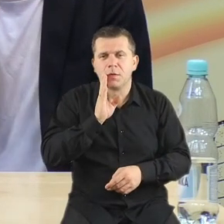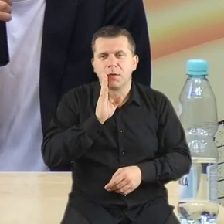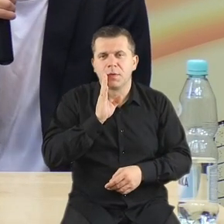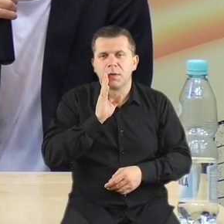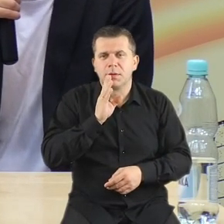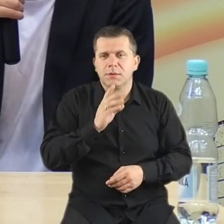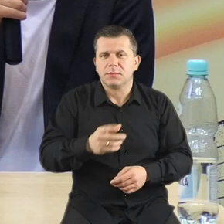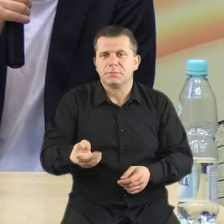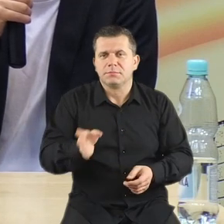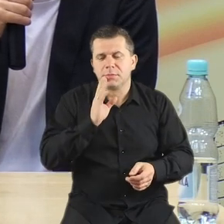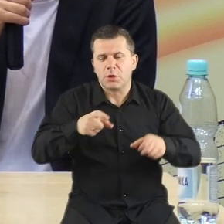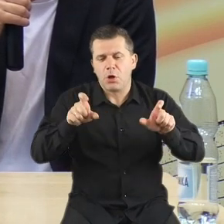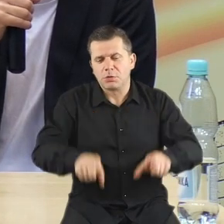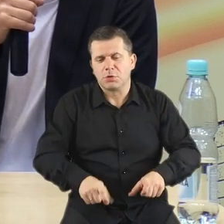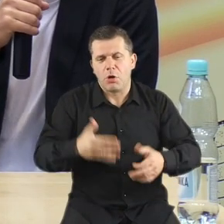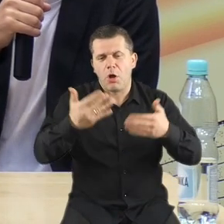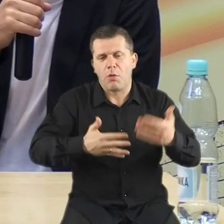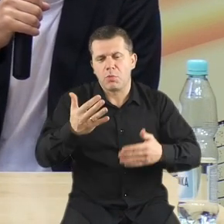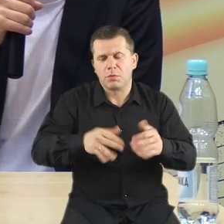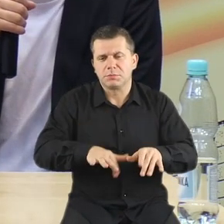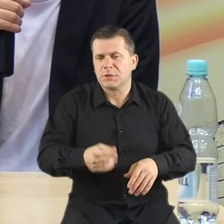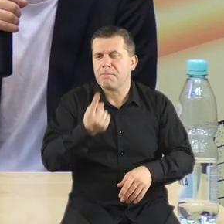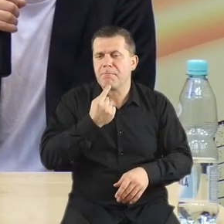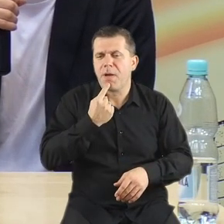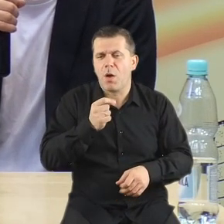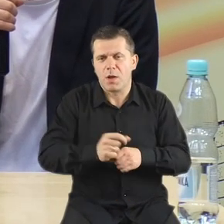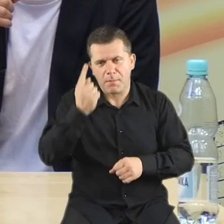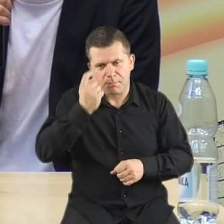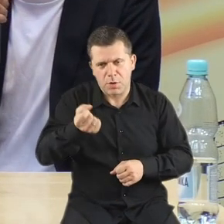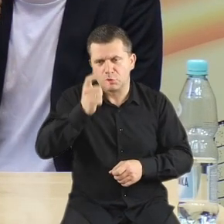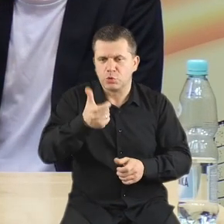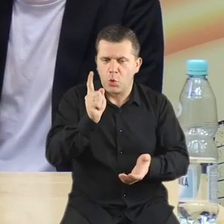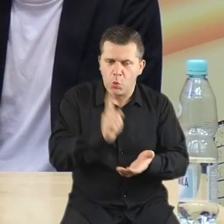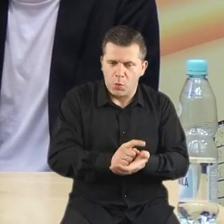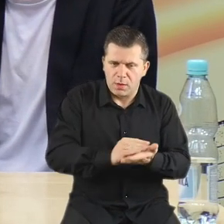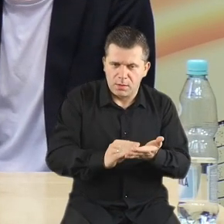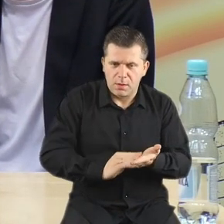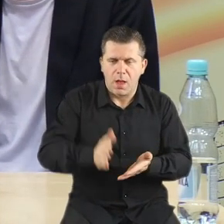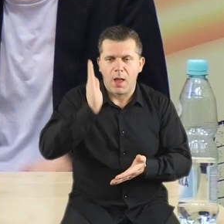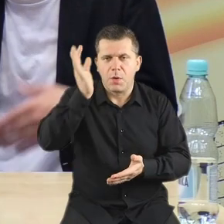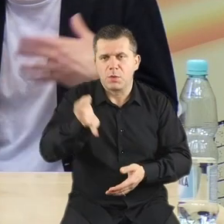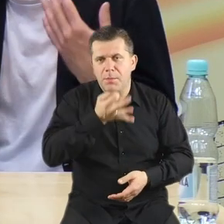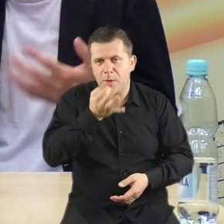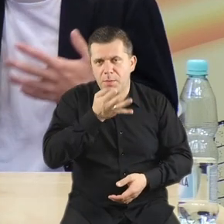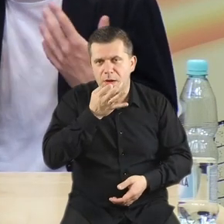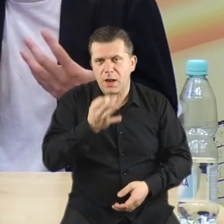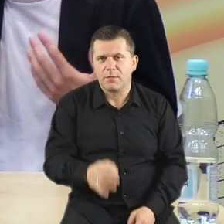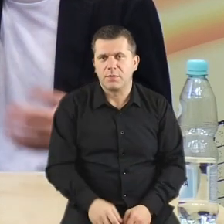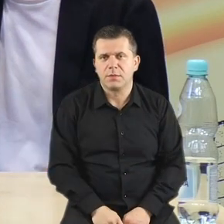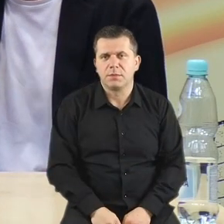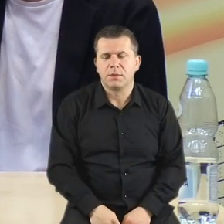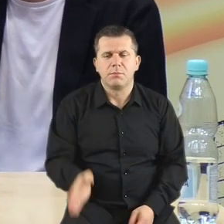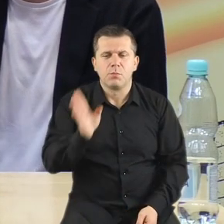zupełnie spektakularne siedzenie przed komputerem. Rzadko jest jakiś pomysł, czasem coś się udaje napisać, potem to się poprawia. Bardzo, jak